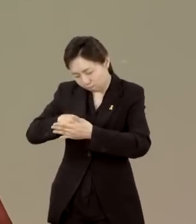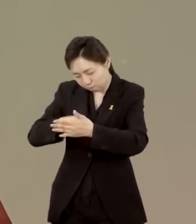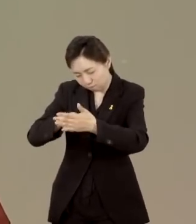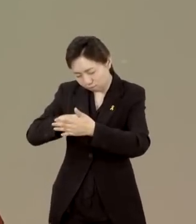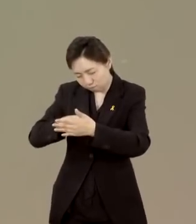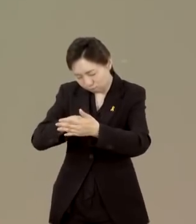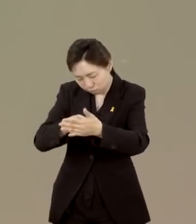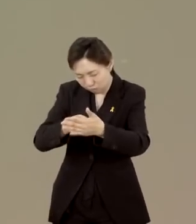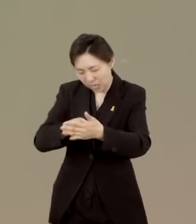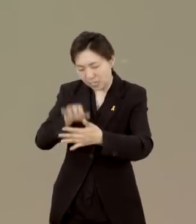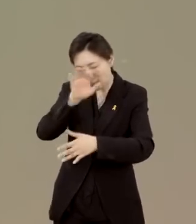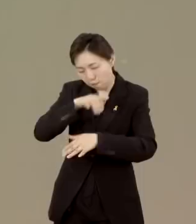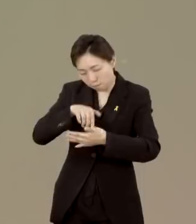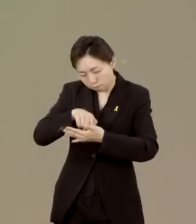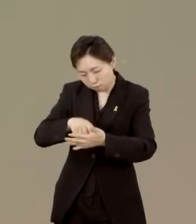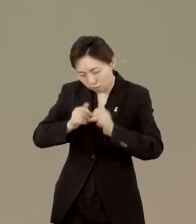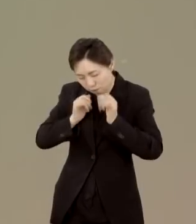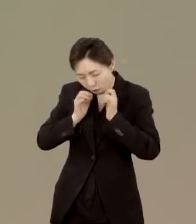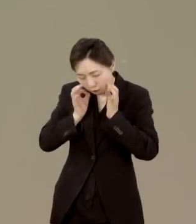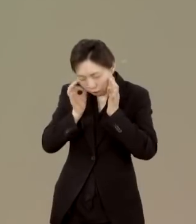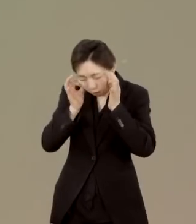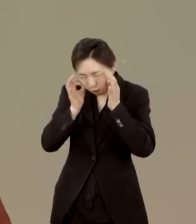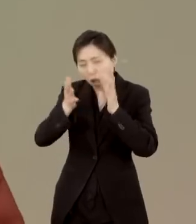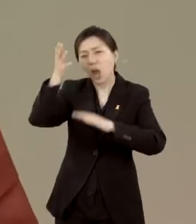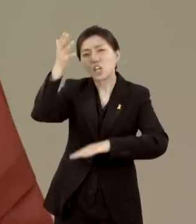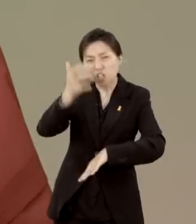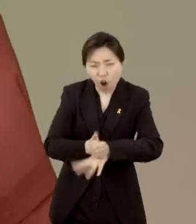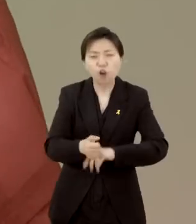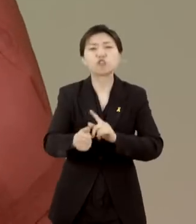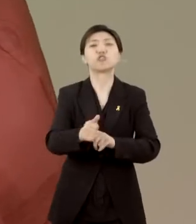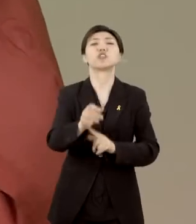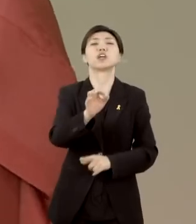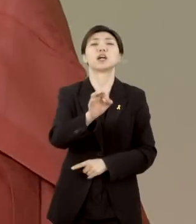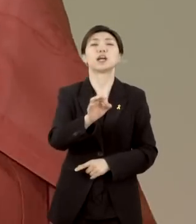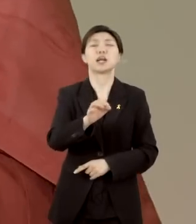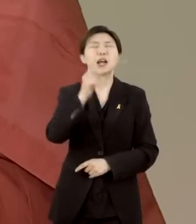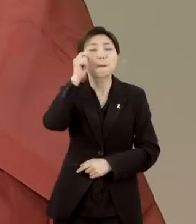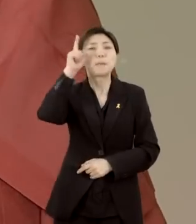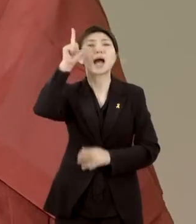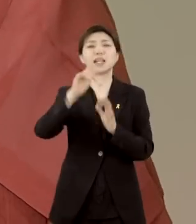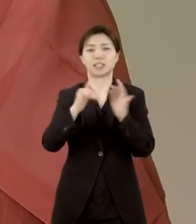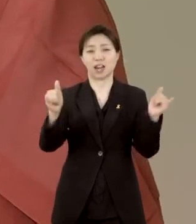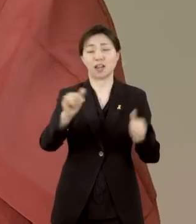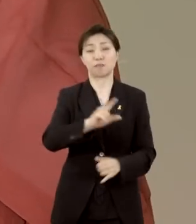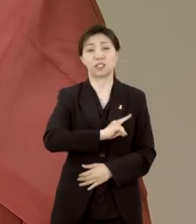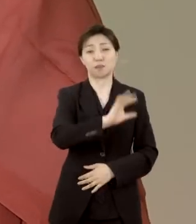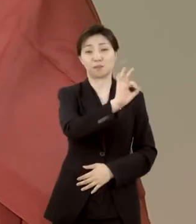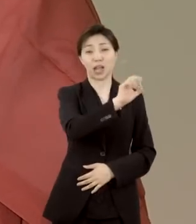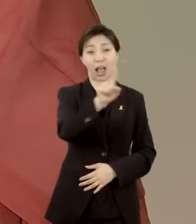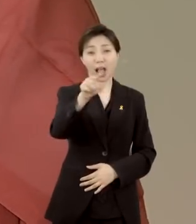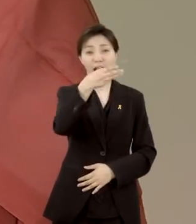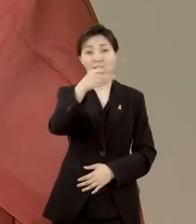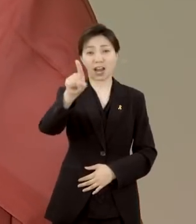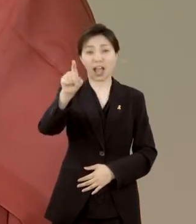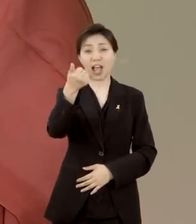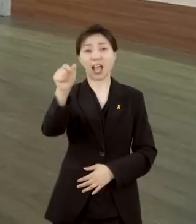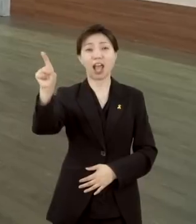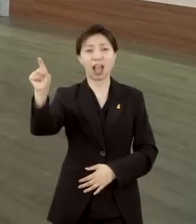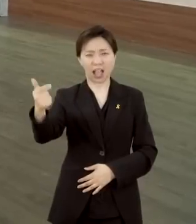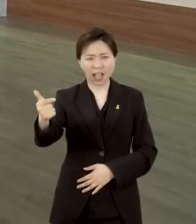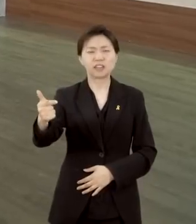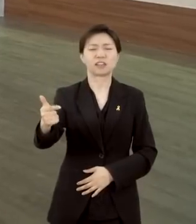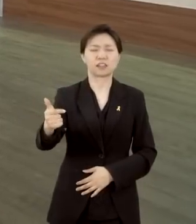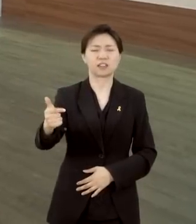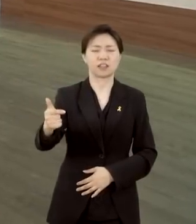번뇌망상이 사라진 거룩한 성자 아라한이 됩니다 드디어 이번 생에 아라한이 됩니다